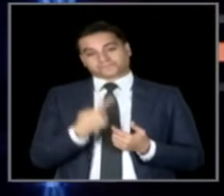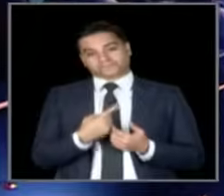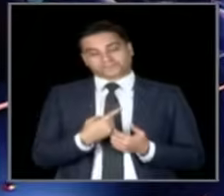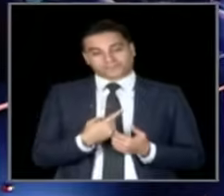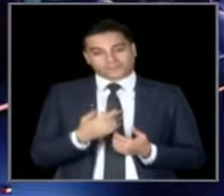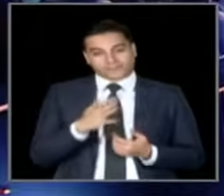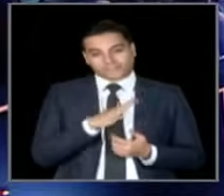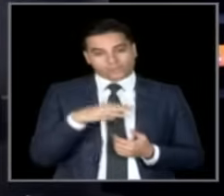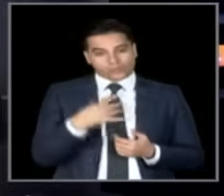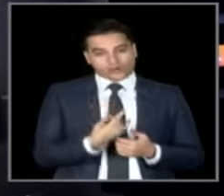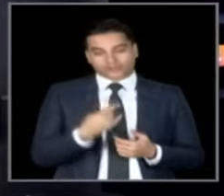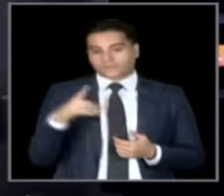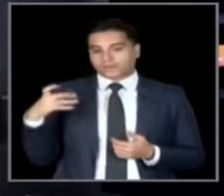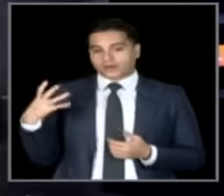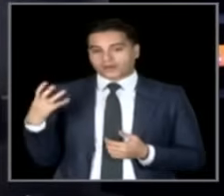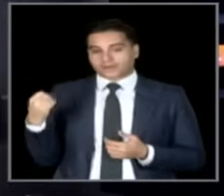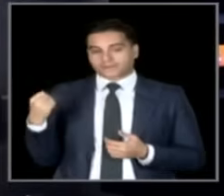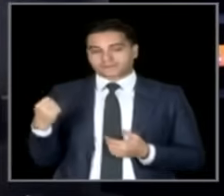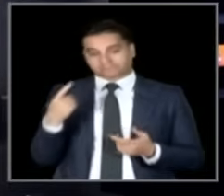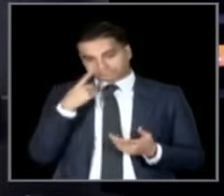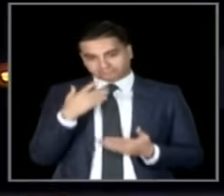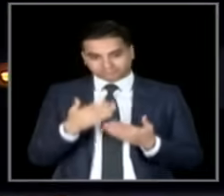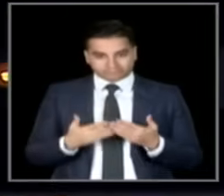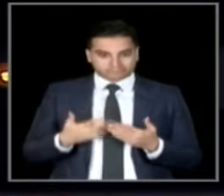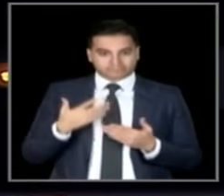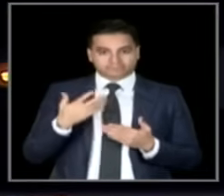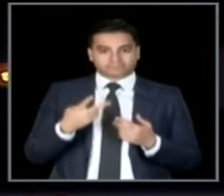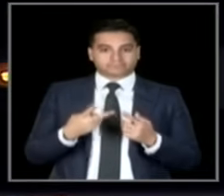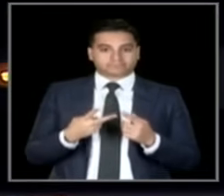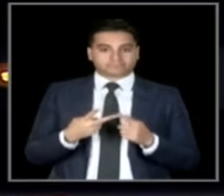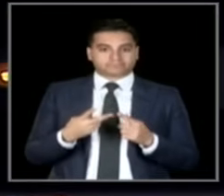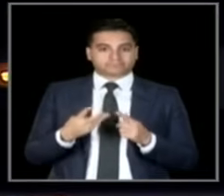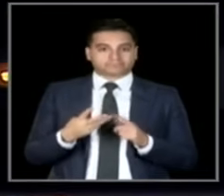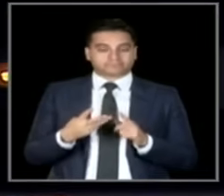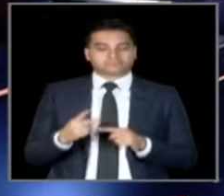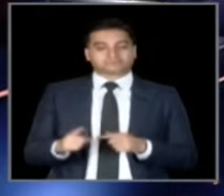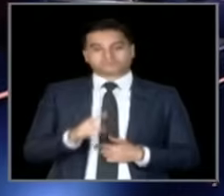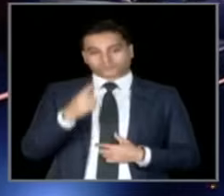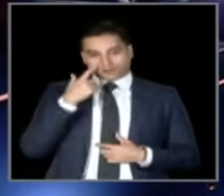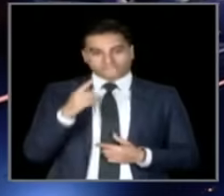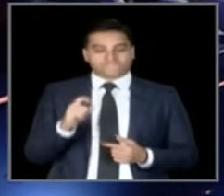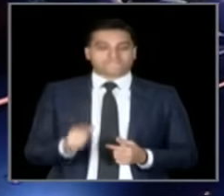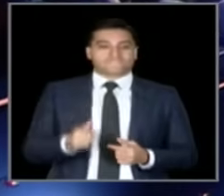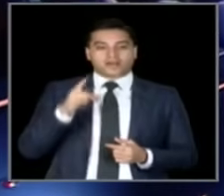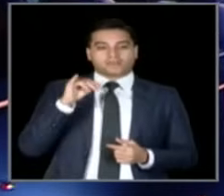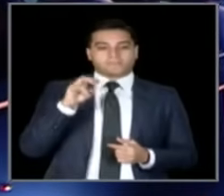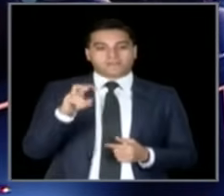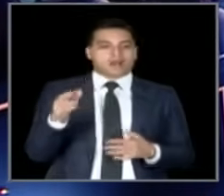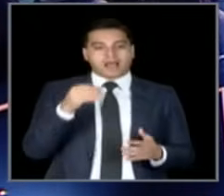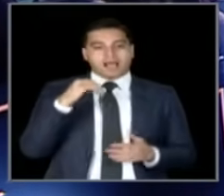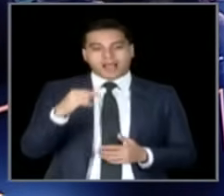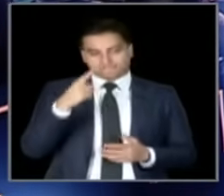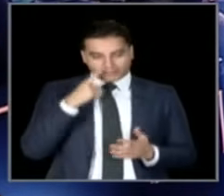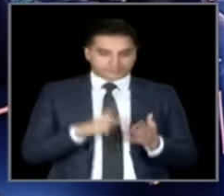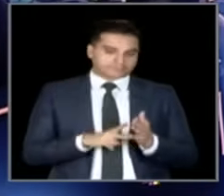اسكندرية، 140 جامعة السويس. فاطمة، تفضلي يا فاطمة. فاطمة أحمد،